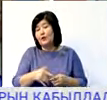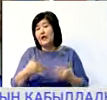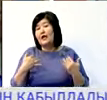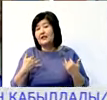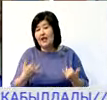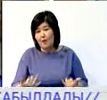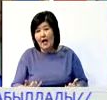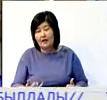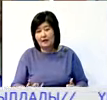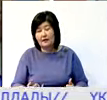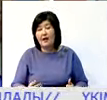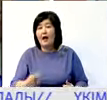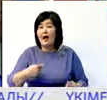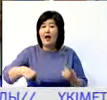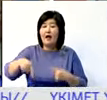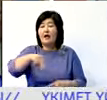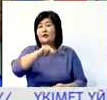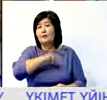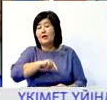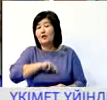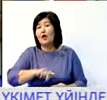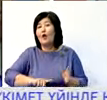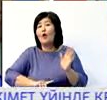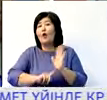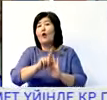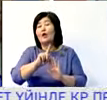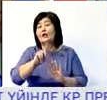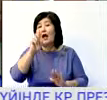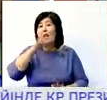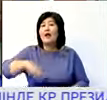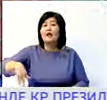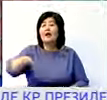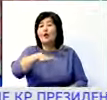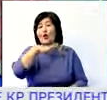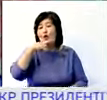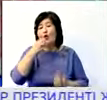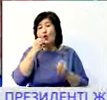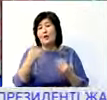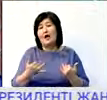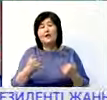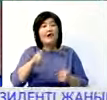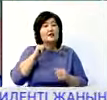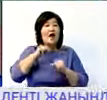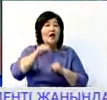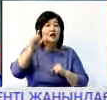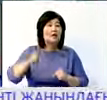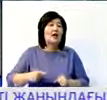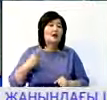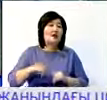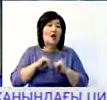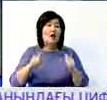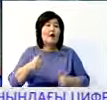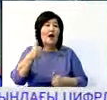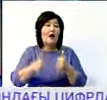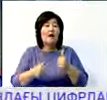мынау кәсіпкерлігін қолға алып елге көп жақсылық жасады. Жас боксшылардың шеберлігін шыңдаған